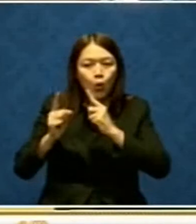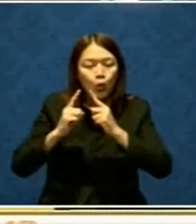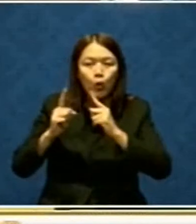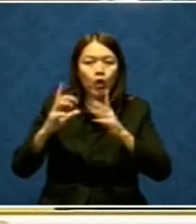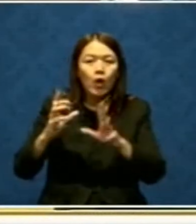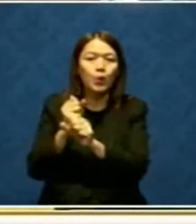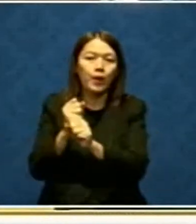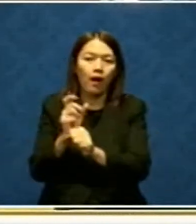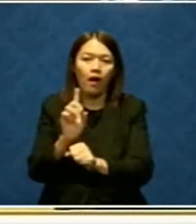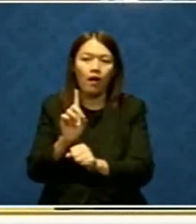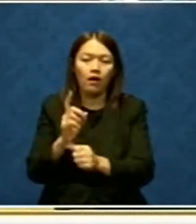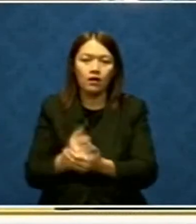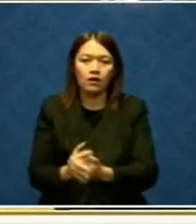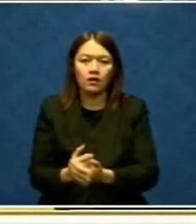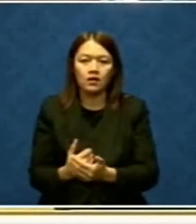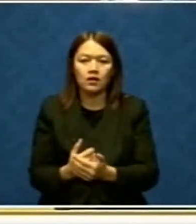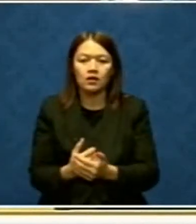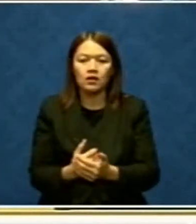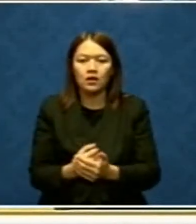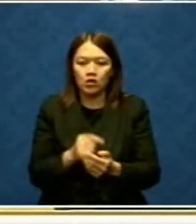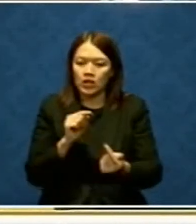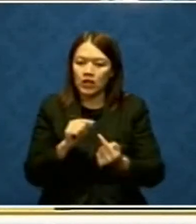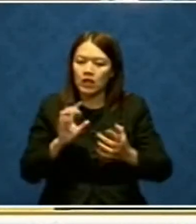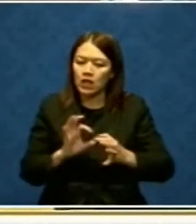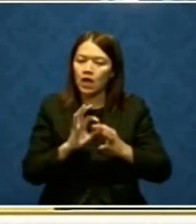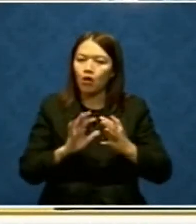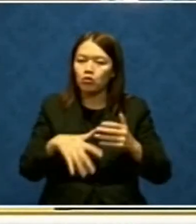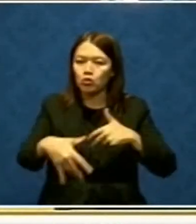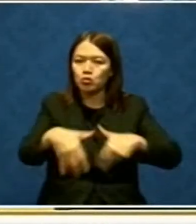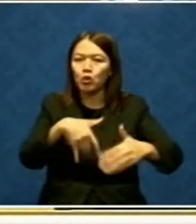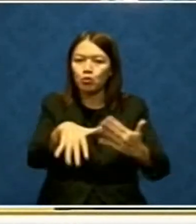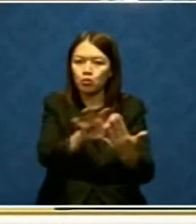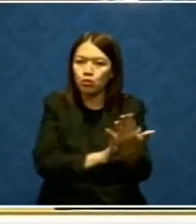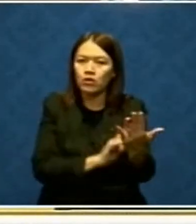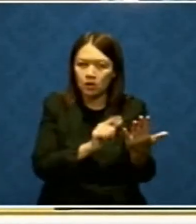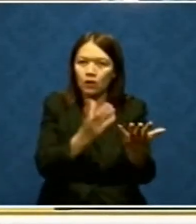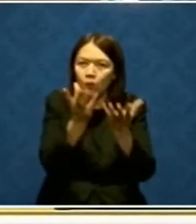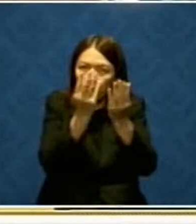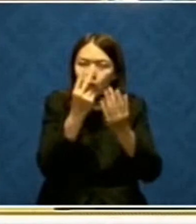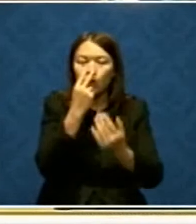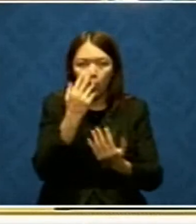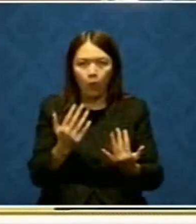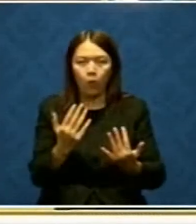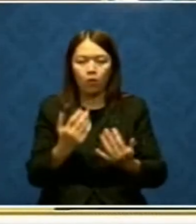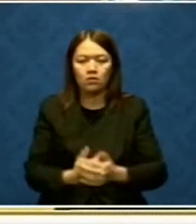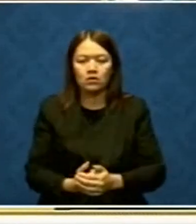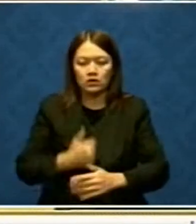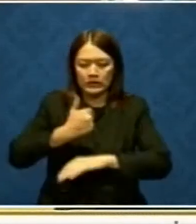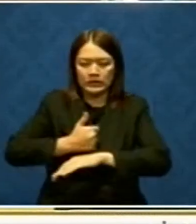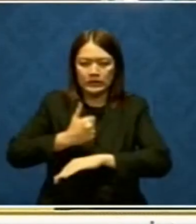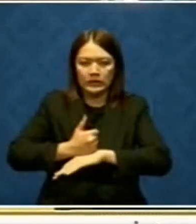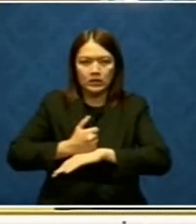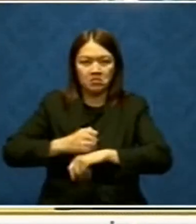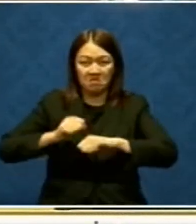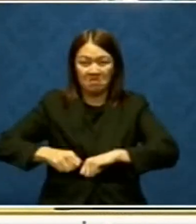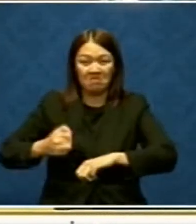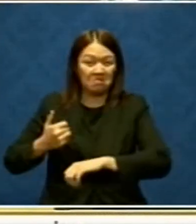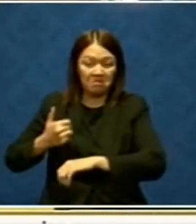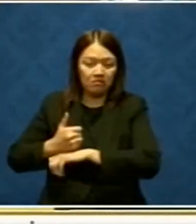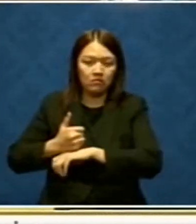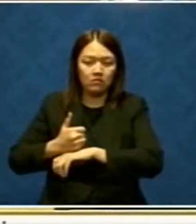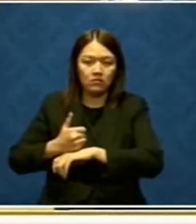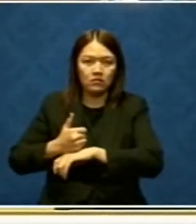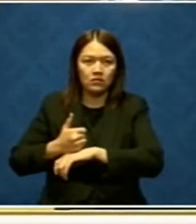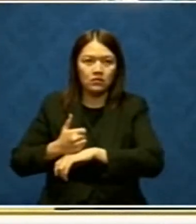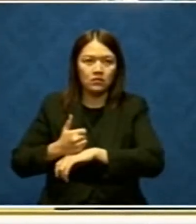าว่ายังไงบ้างครับเพราะว่านี่มันเป็นเรื่องผลประโยชน์ของประเทศประชาชนก็รอคำตอบอยู่ผบ.ทร.ครับที่เพิ่งอนุมัติเครื่องยนต์จีนเรียบร้อย